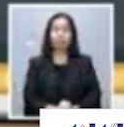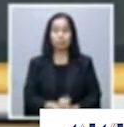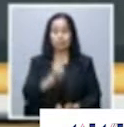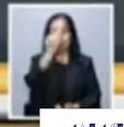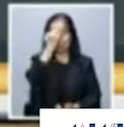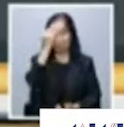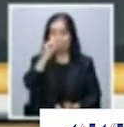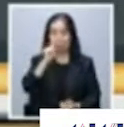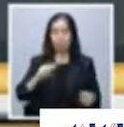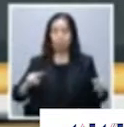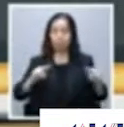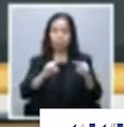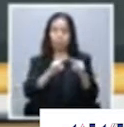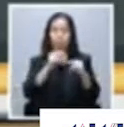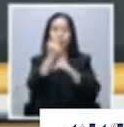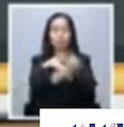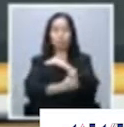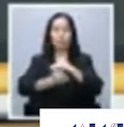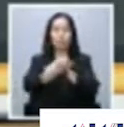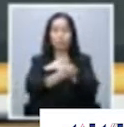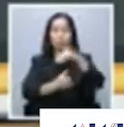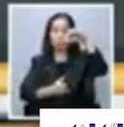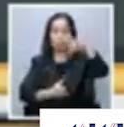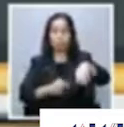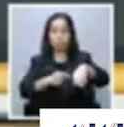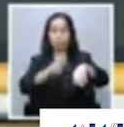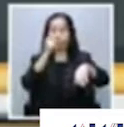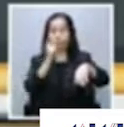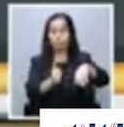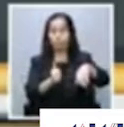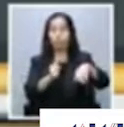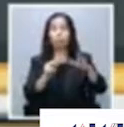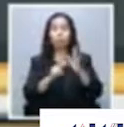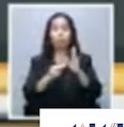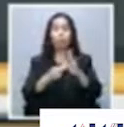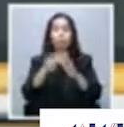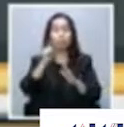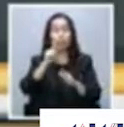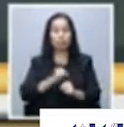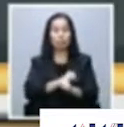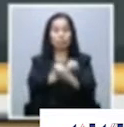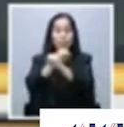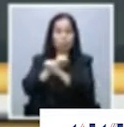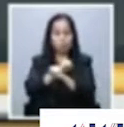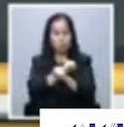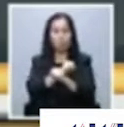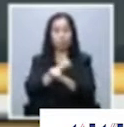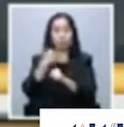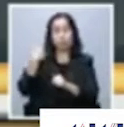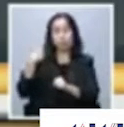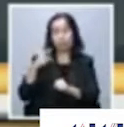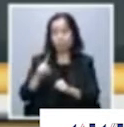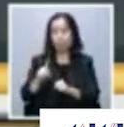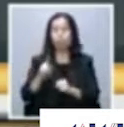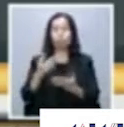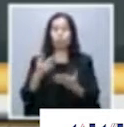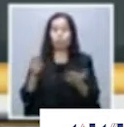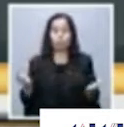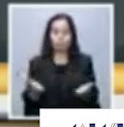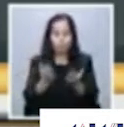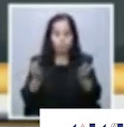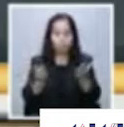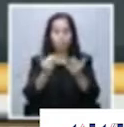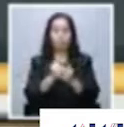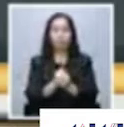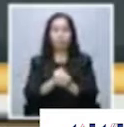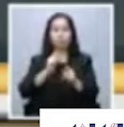างประเทศเป็นองค์กรหลักในการรักษาและสนับสนุนส่งเสริมผลประโยชน์ฐานะ